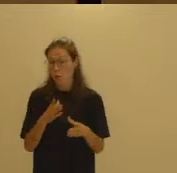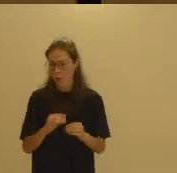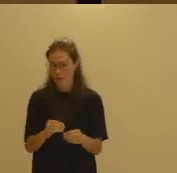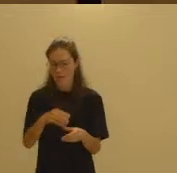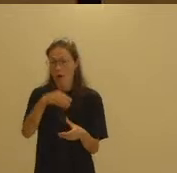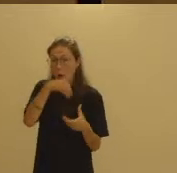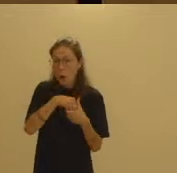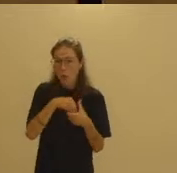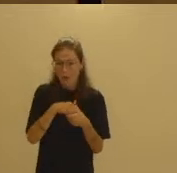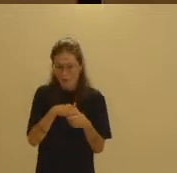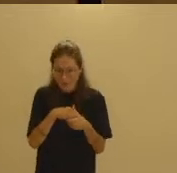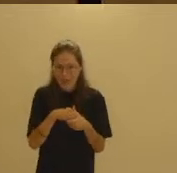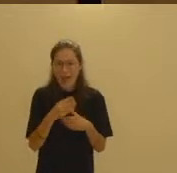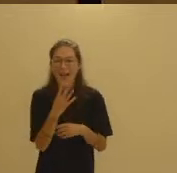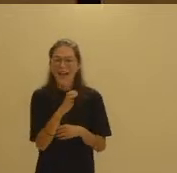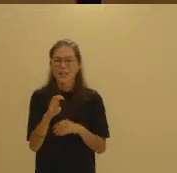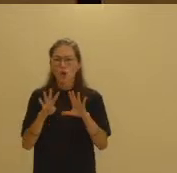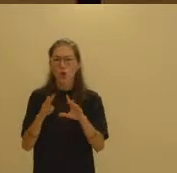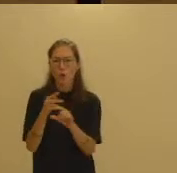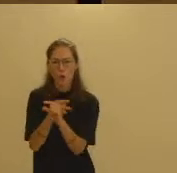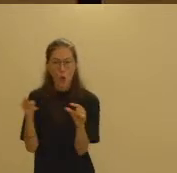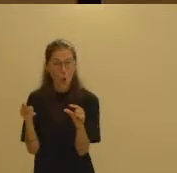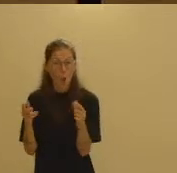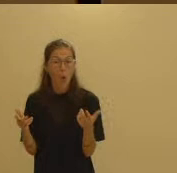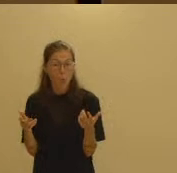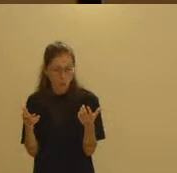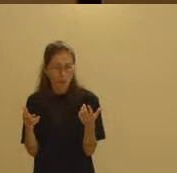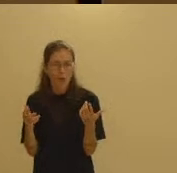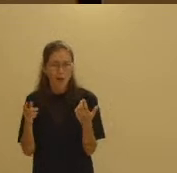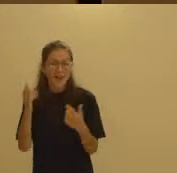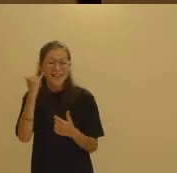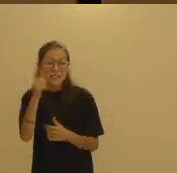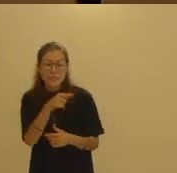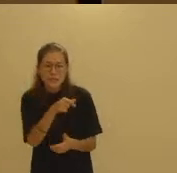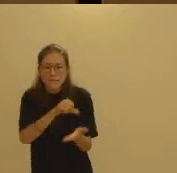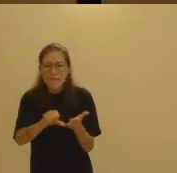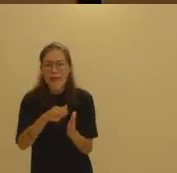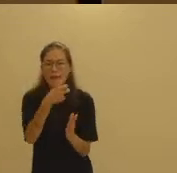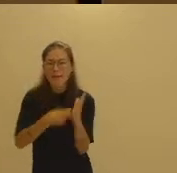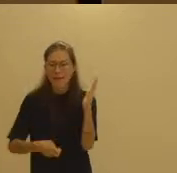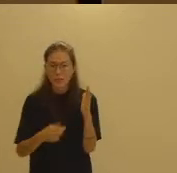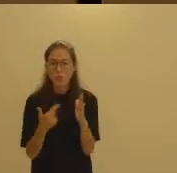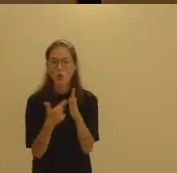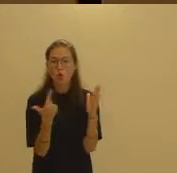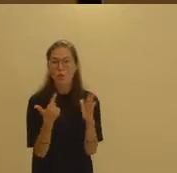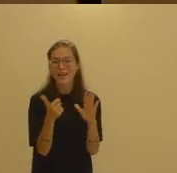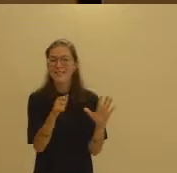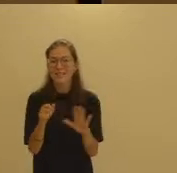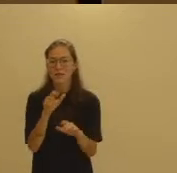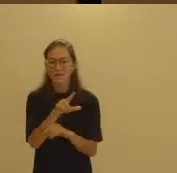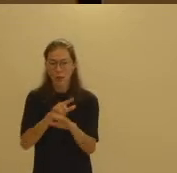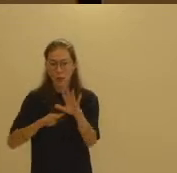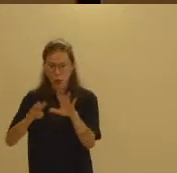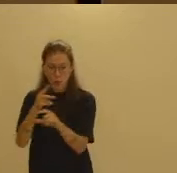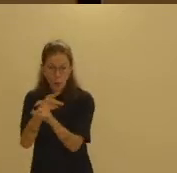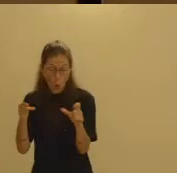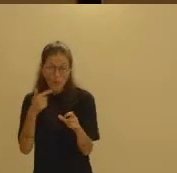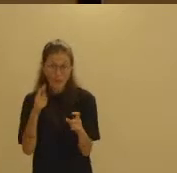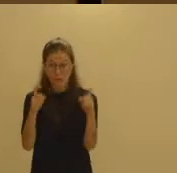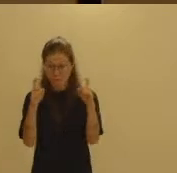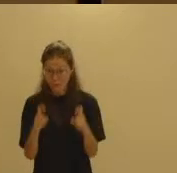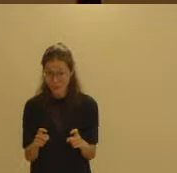euros, étant donné que s'il payait une taxe de 2 729 euros, il n'en paierait plus qu'une taxe